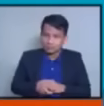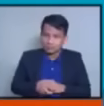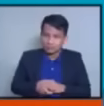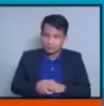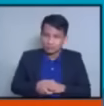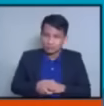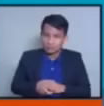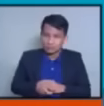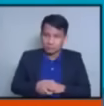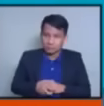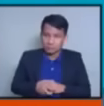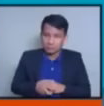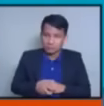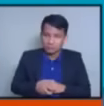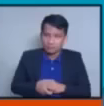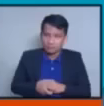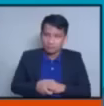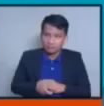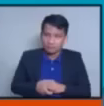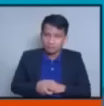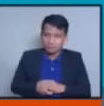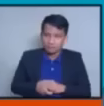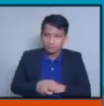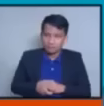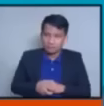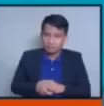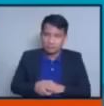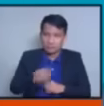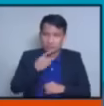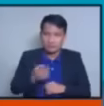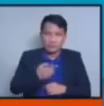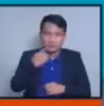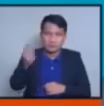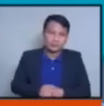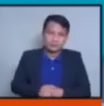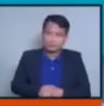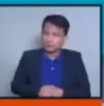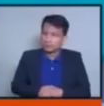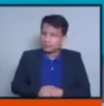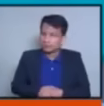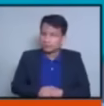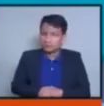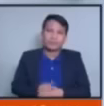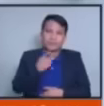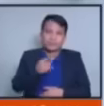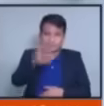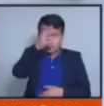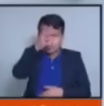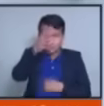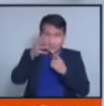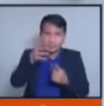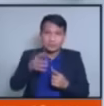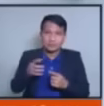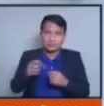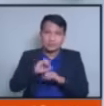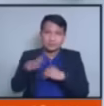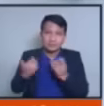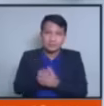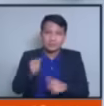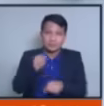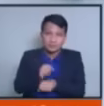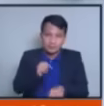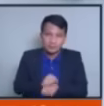Pwede po ako magsalita diyan sa hayop na yan. Sige sir, kausapin niyo po yung hayop sir. Tignan mo yung ginawa mo. Lahat ng ano ko sa iyo, ng